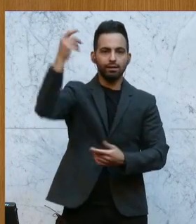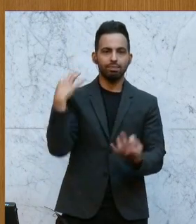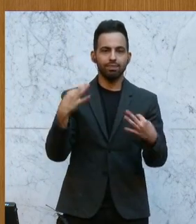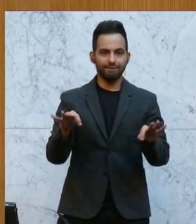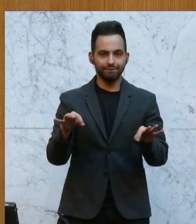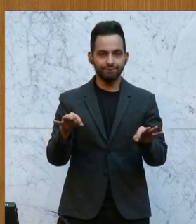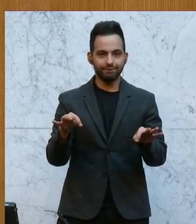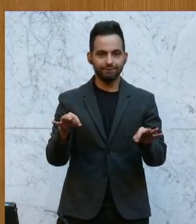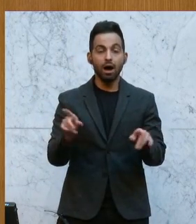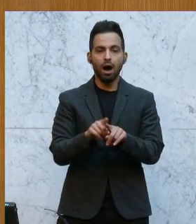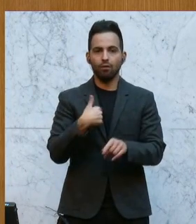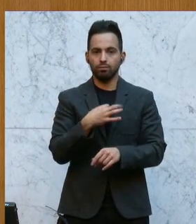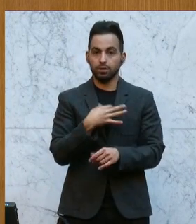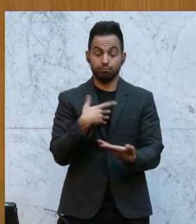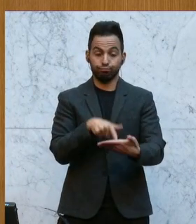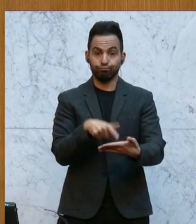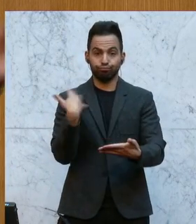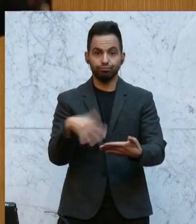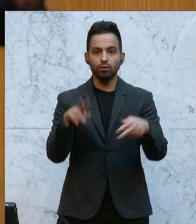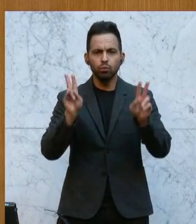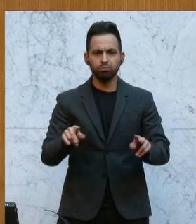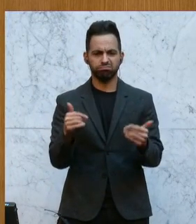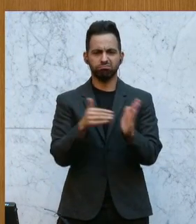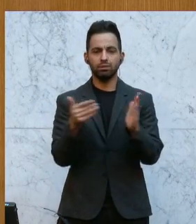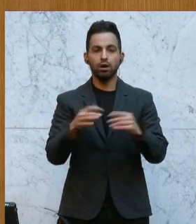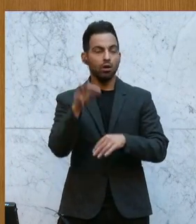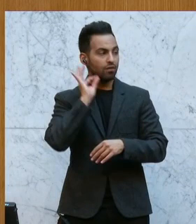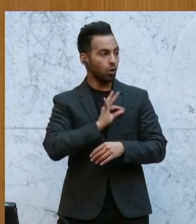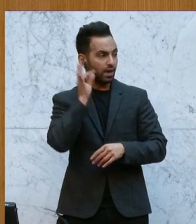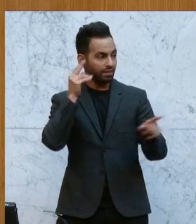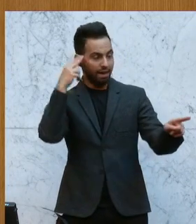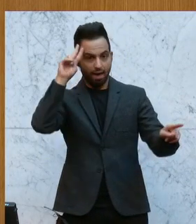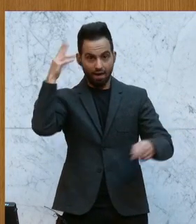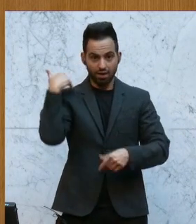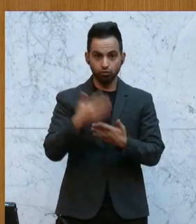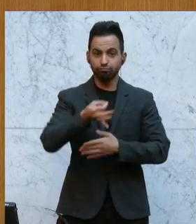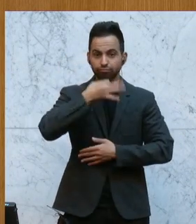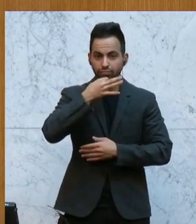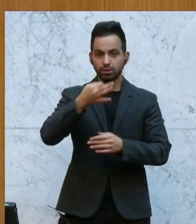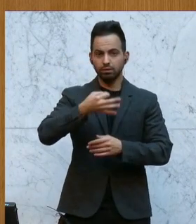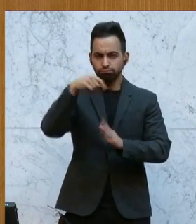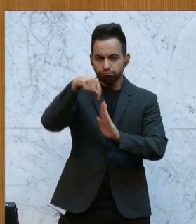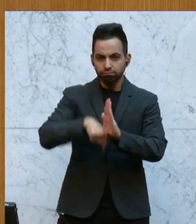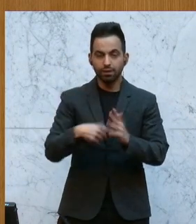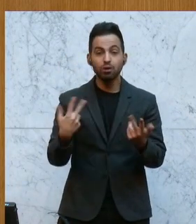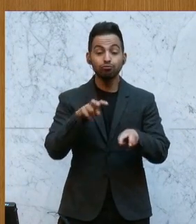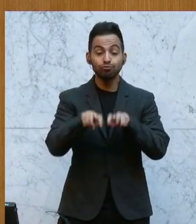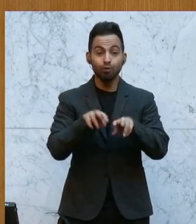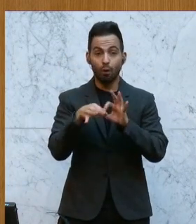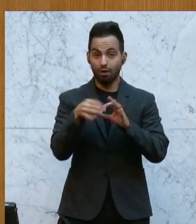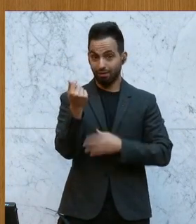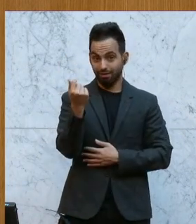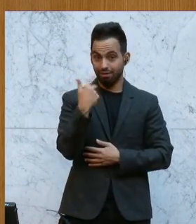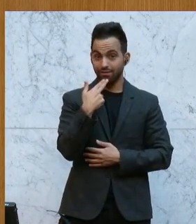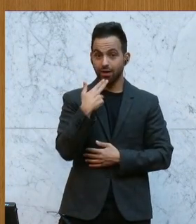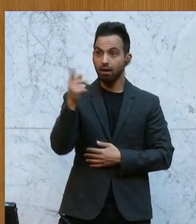Und vor allem für mich eine der größten Ungerechtigkeiten, wo sich die Kollegin Herr jetzt schon auseinandergesetzt hat, damit sehr detailliert, die Steuerfragen nach dem Motto,